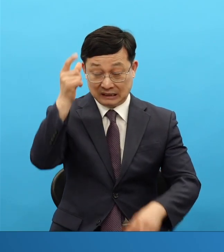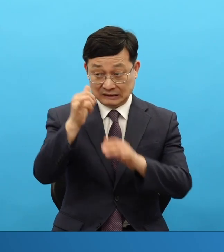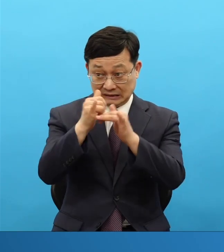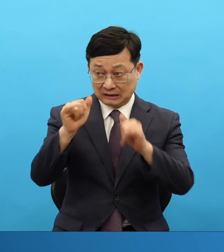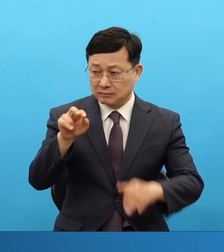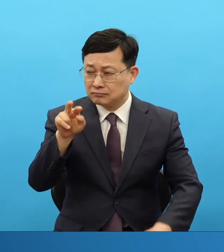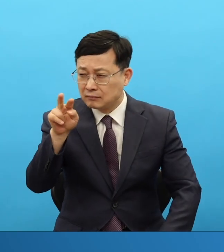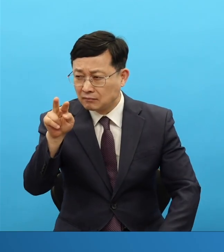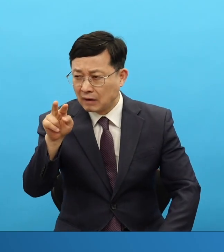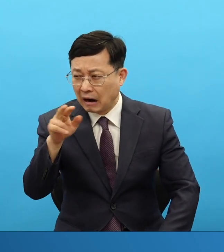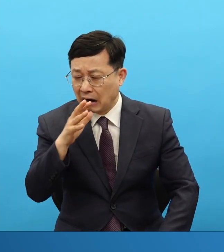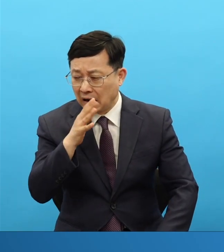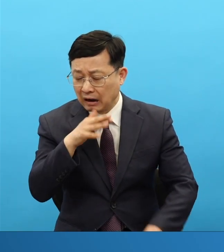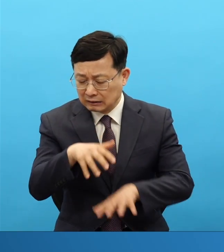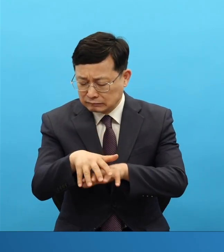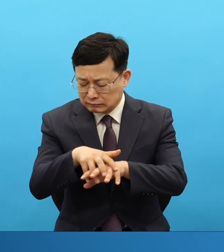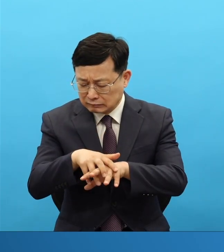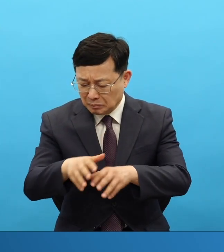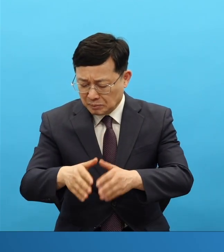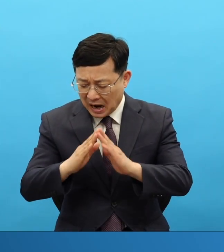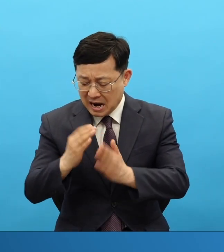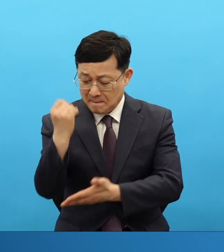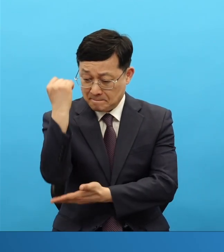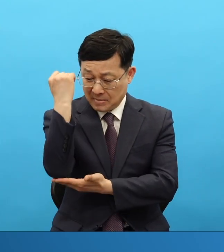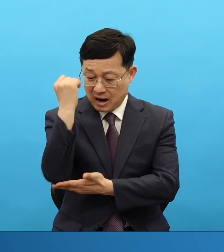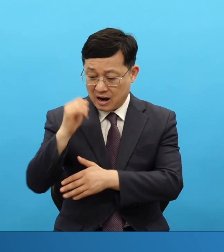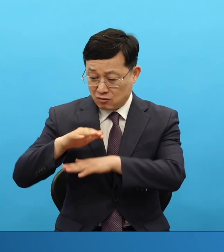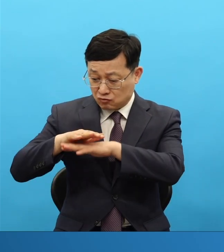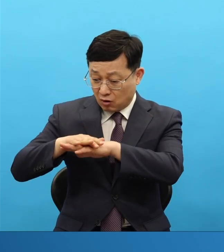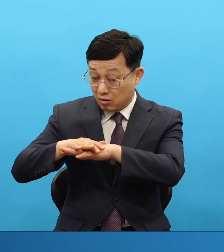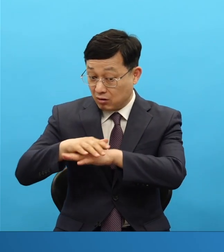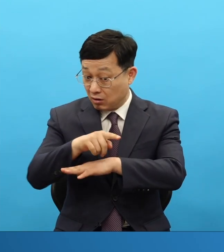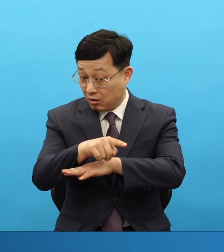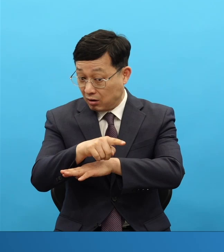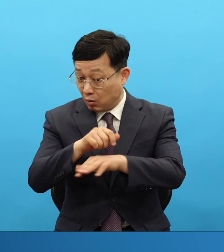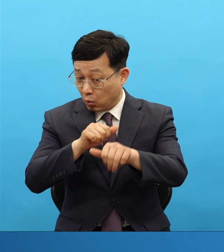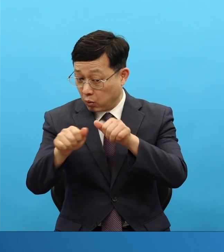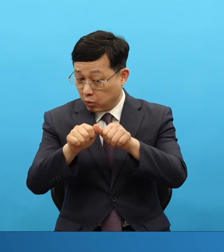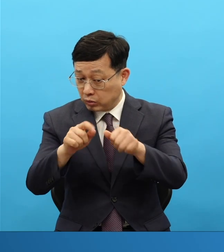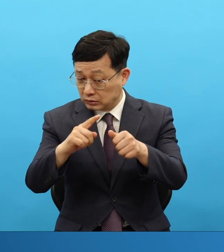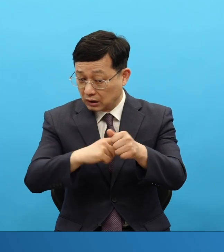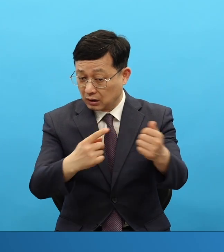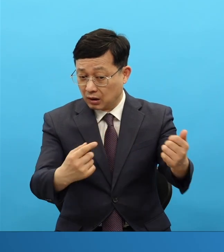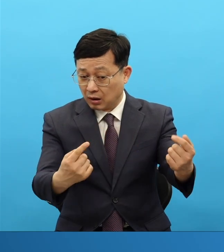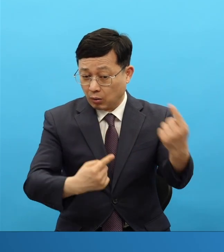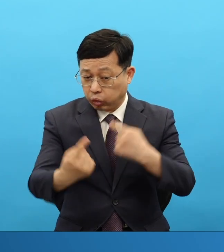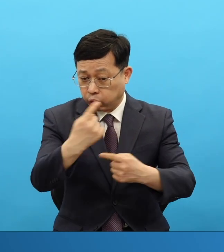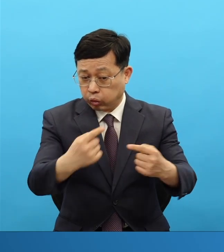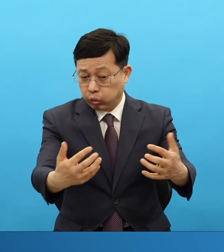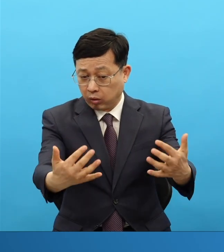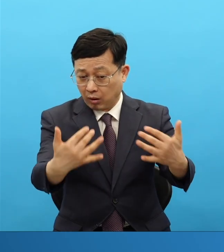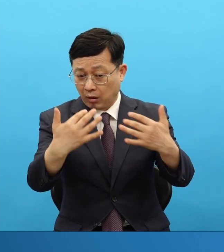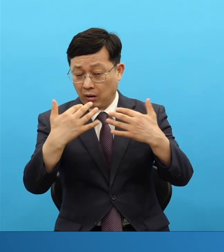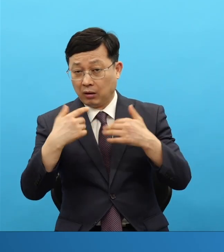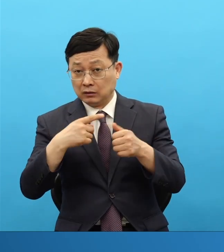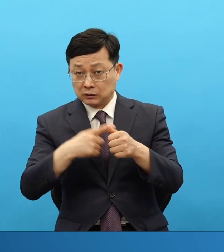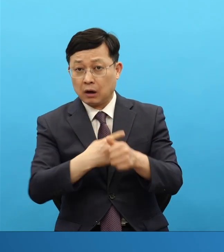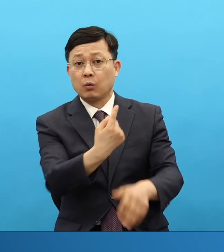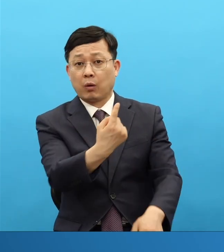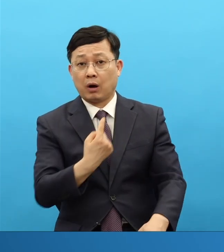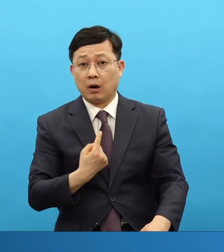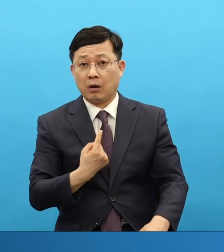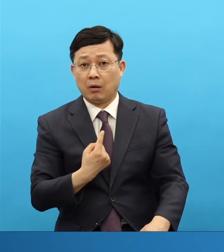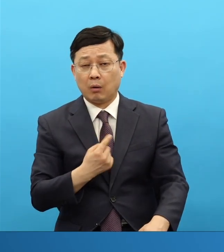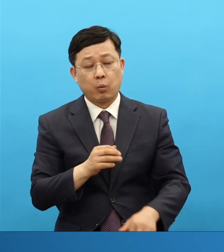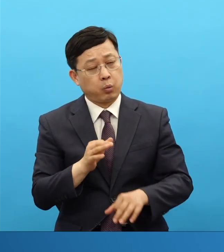all over the world, when you check on these outstanding individuals, they make people come to them. 그래서 그런 걸 체크하면 깜짝 놀랄 만한 건 많이 있어요. And so, if you look